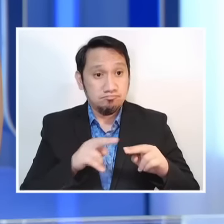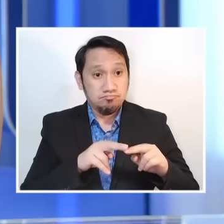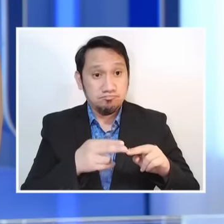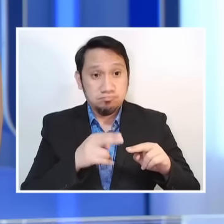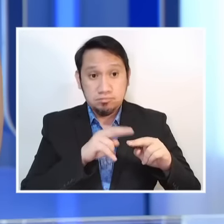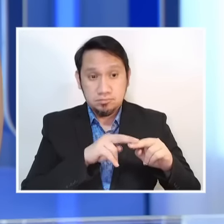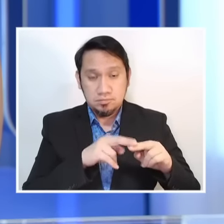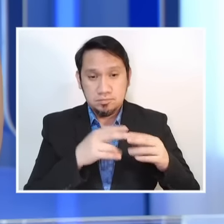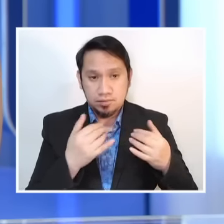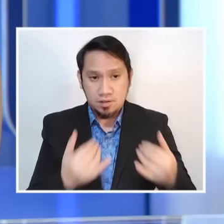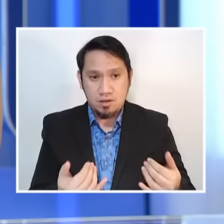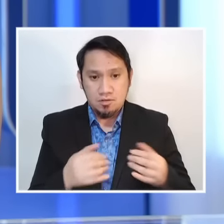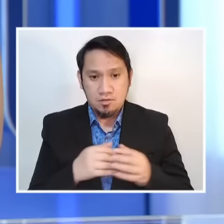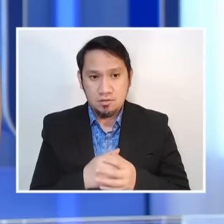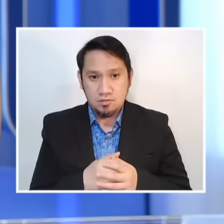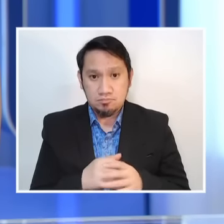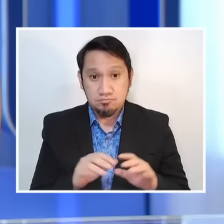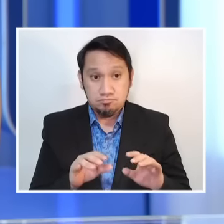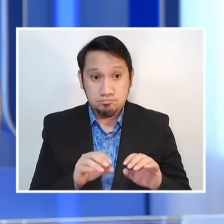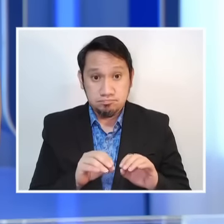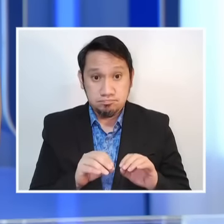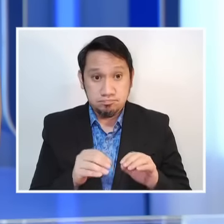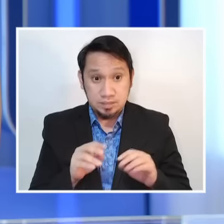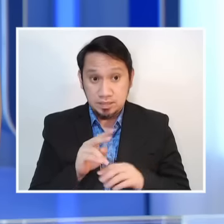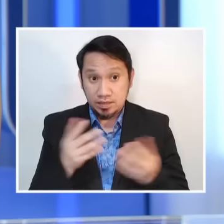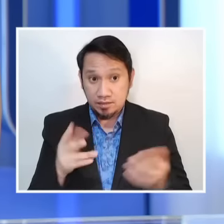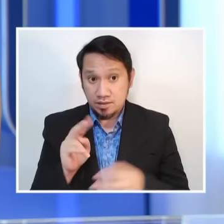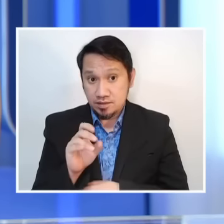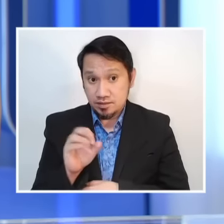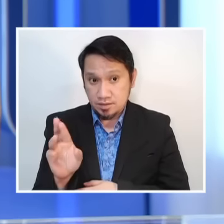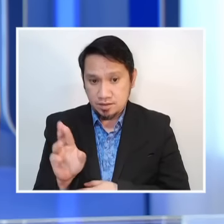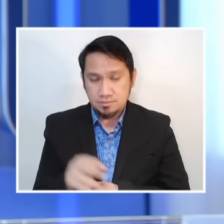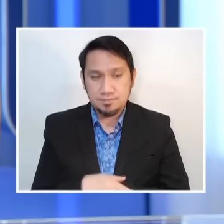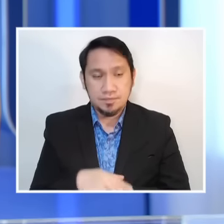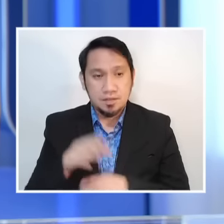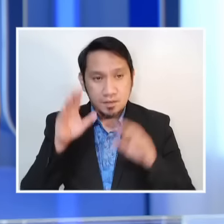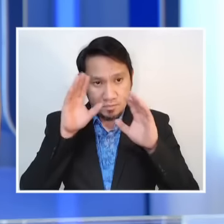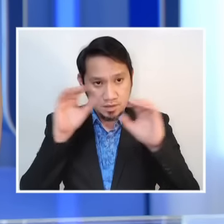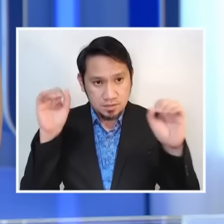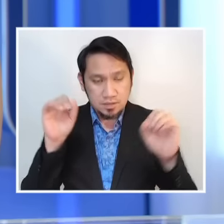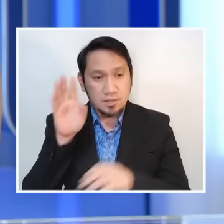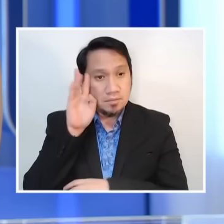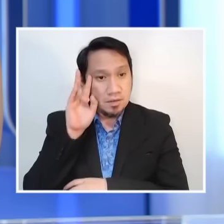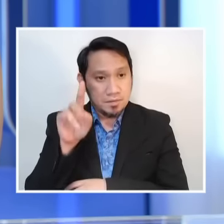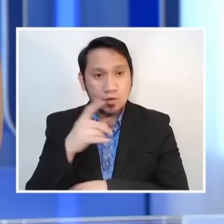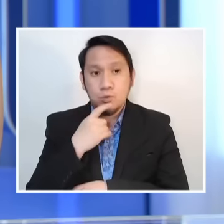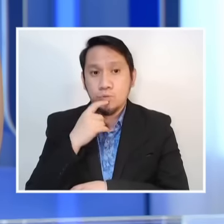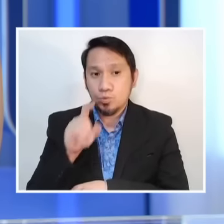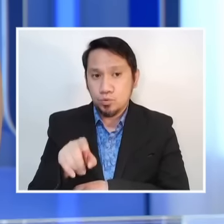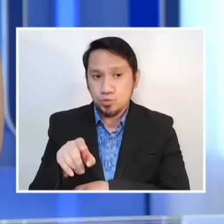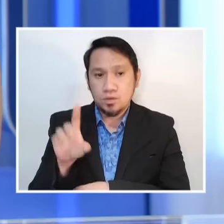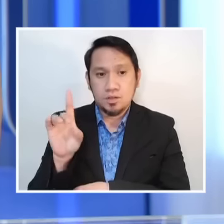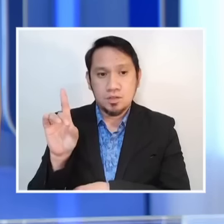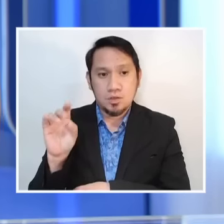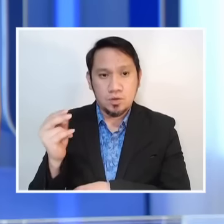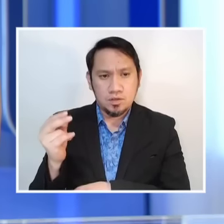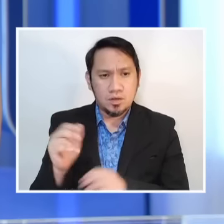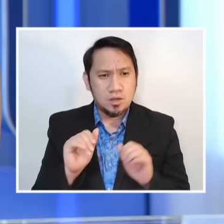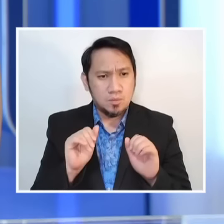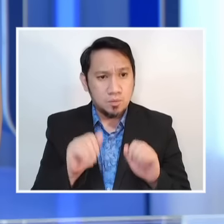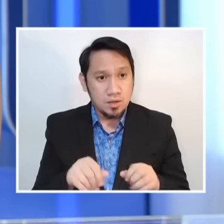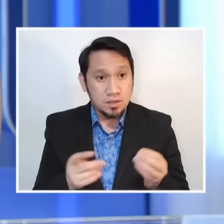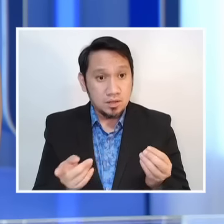daily attack rate sa Metro Manila. Ipinag-utos naman ni Pangulong Bongbong Marcos Jr. sa DOH na pag-aralan kung pwede nang alisin